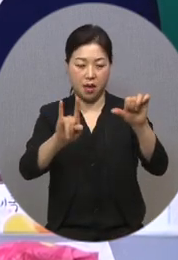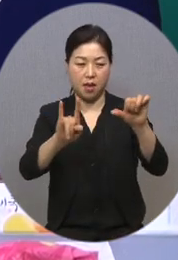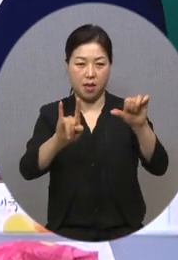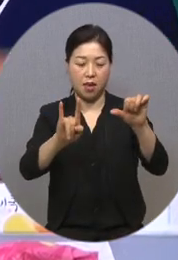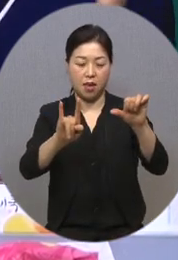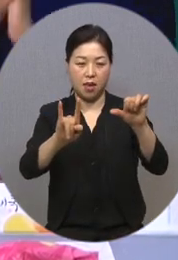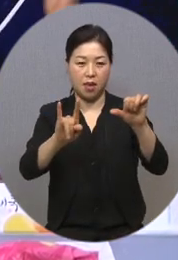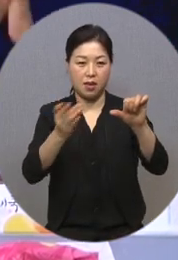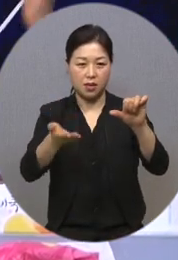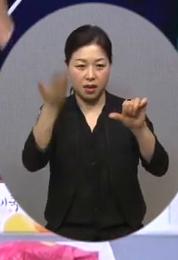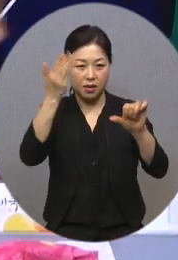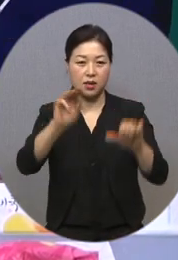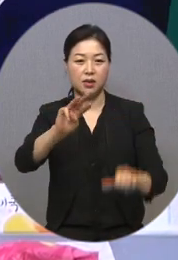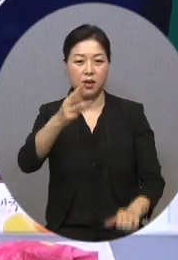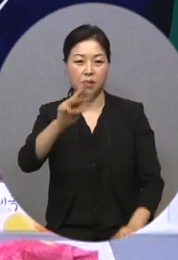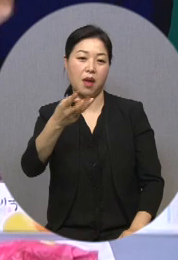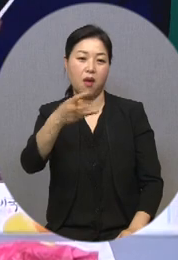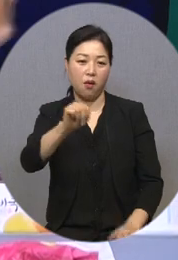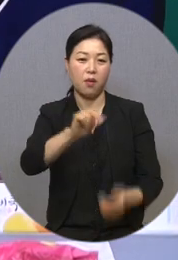300을 넘었습니다.